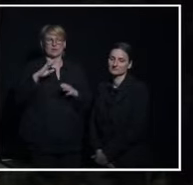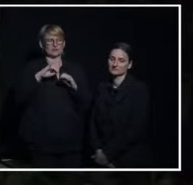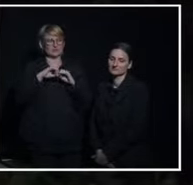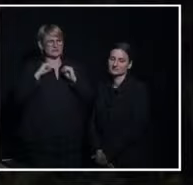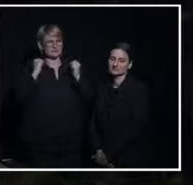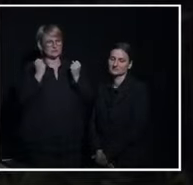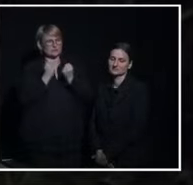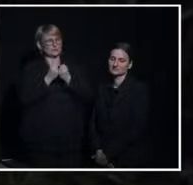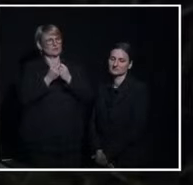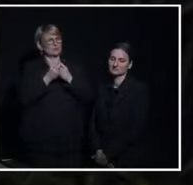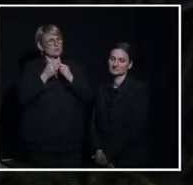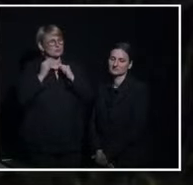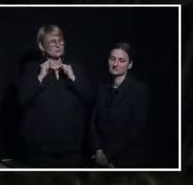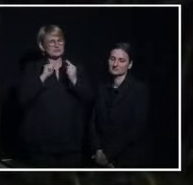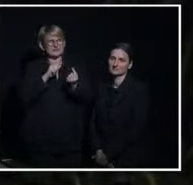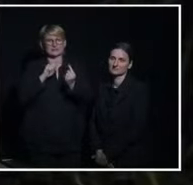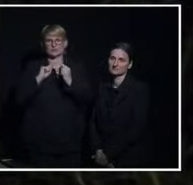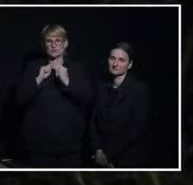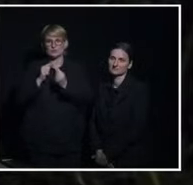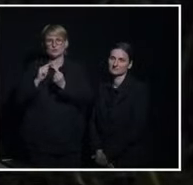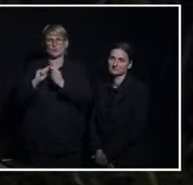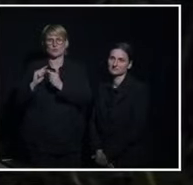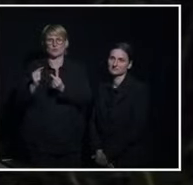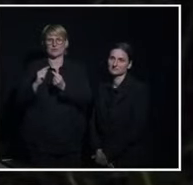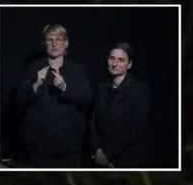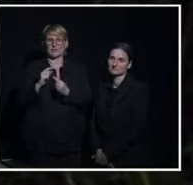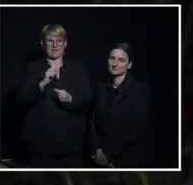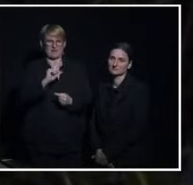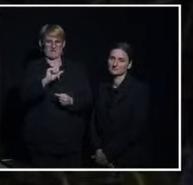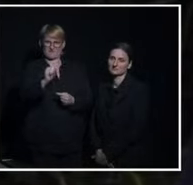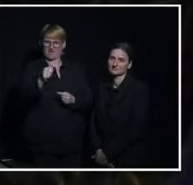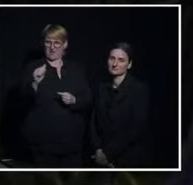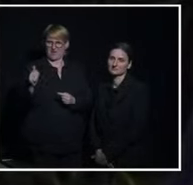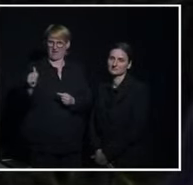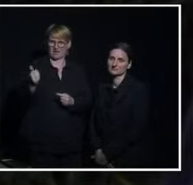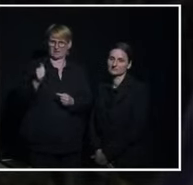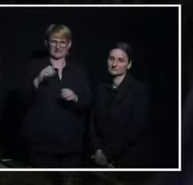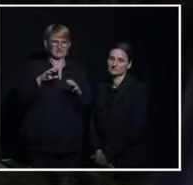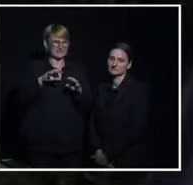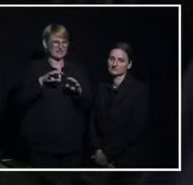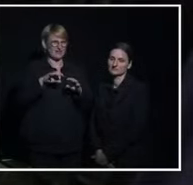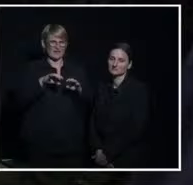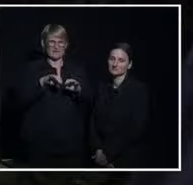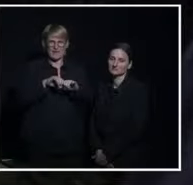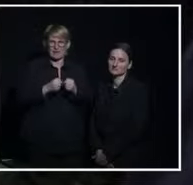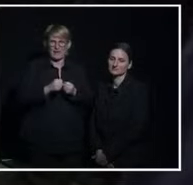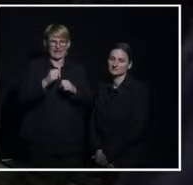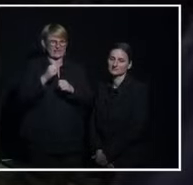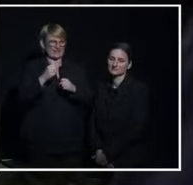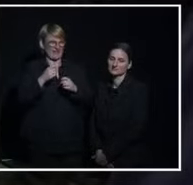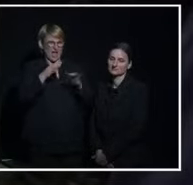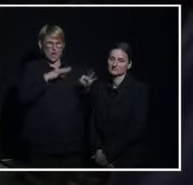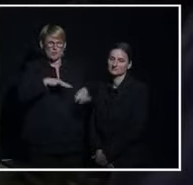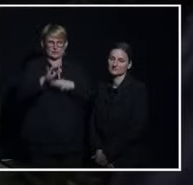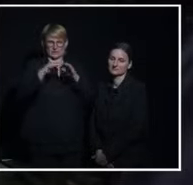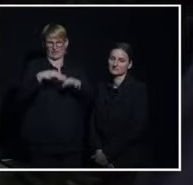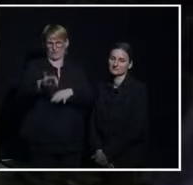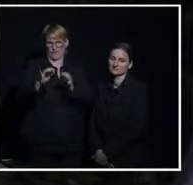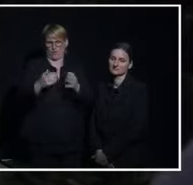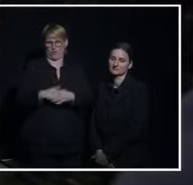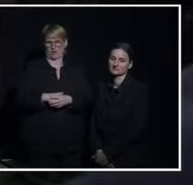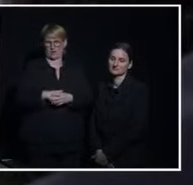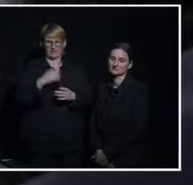die Gespräche. Ja, wer hat denn diese Verbrechen ausgeführt? Ja, wie ist denn